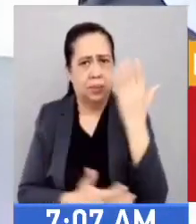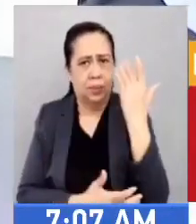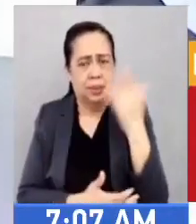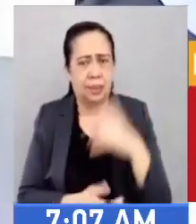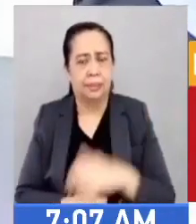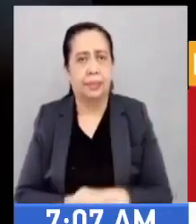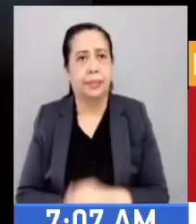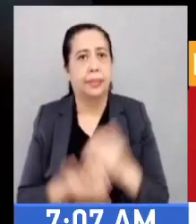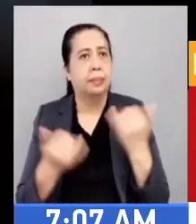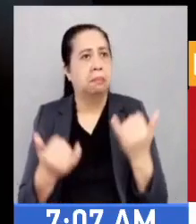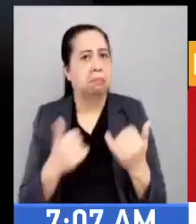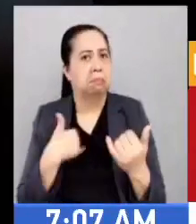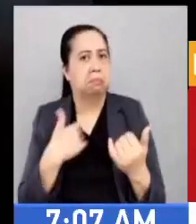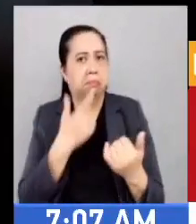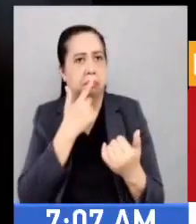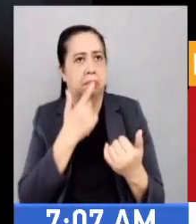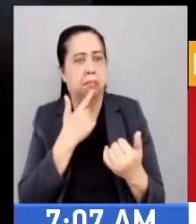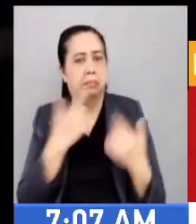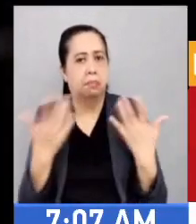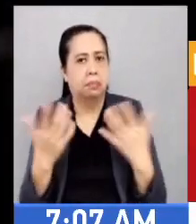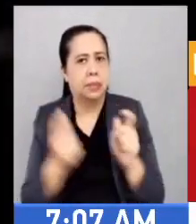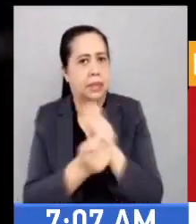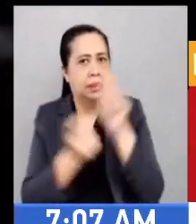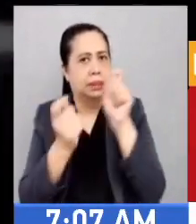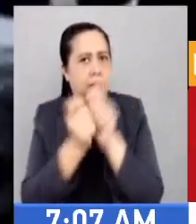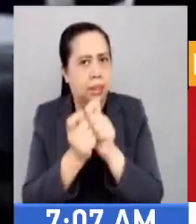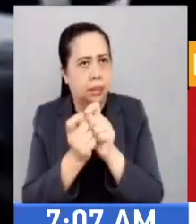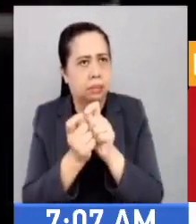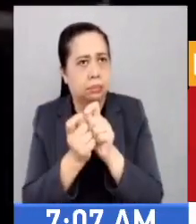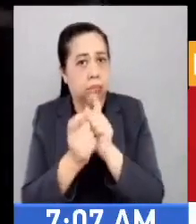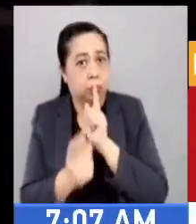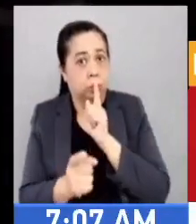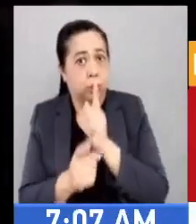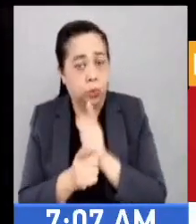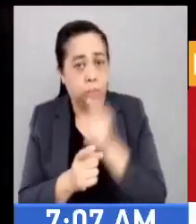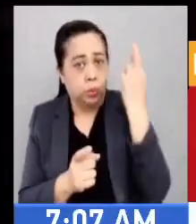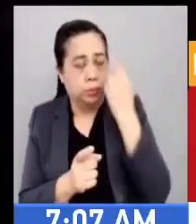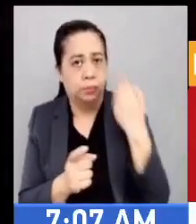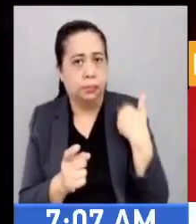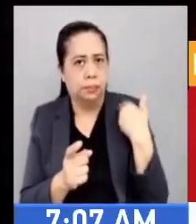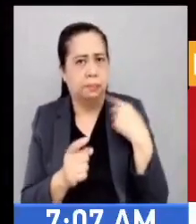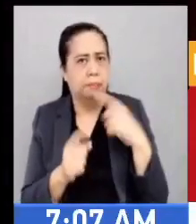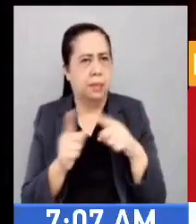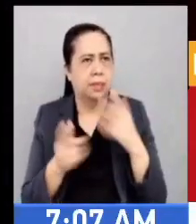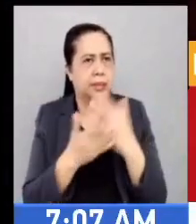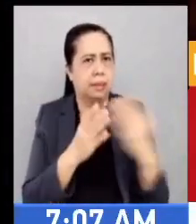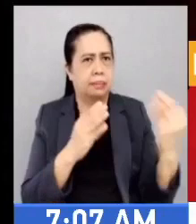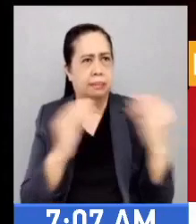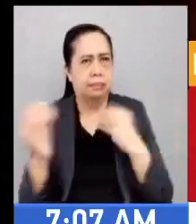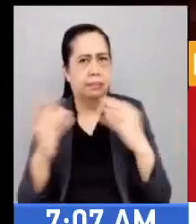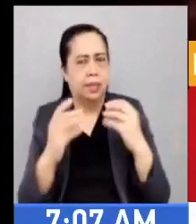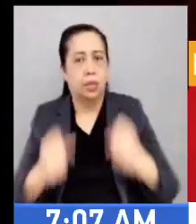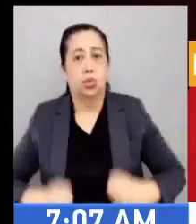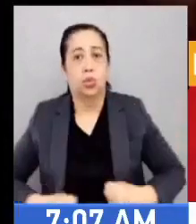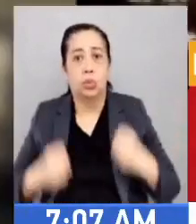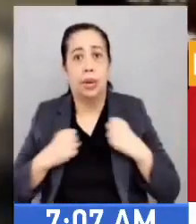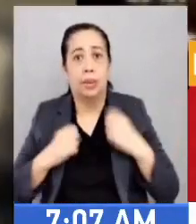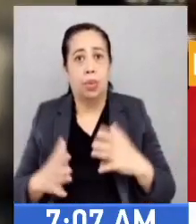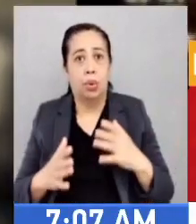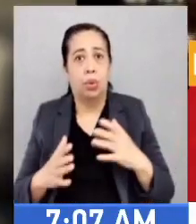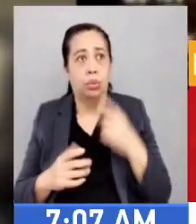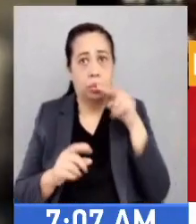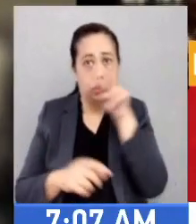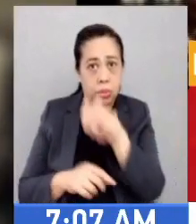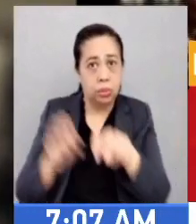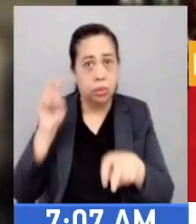pa tayong eksaktong confirmation. Pero may mga nag-confirm na po na survivor sa mga nangyari